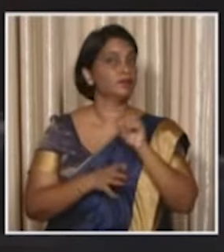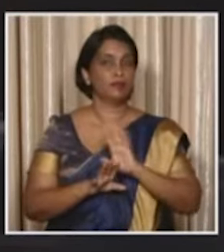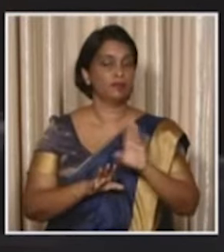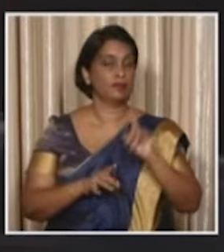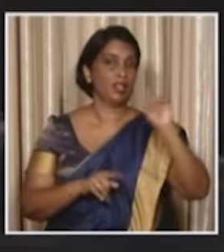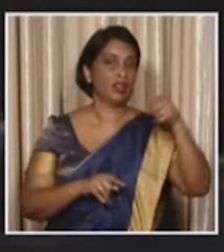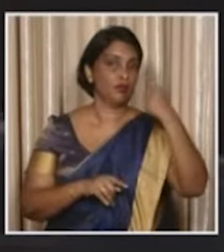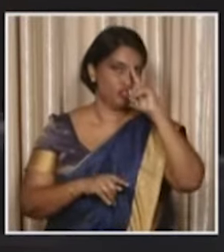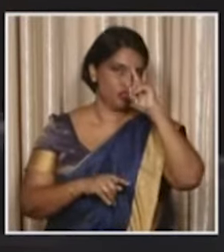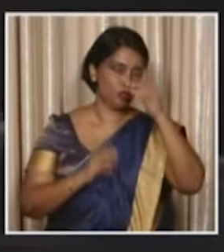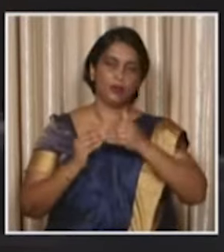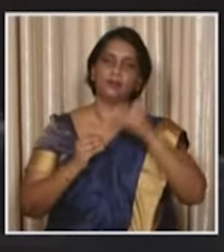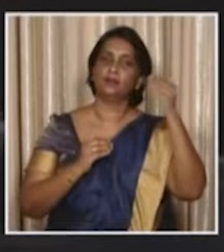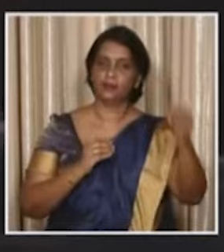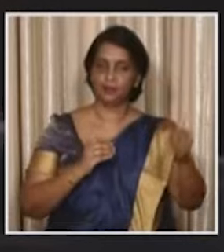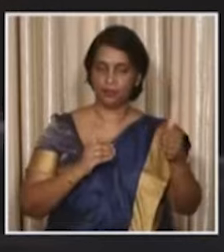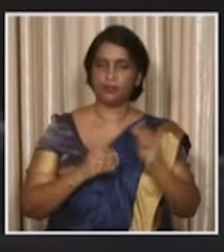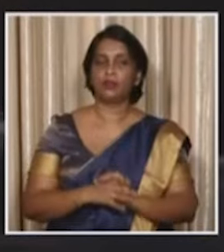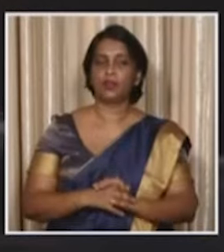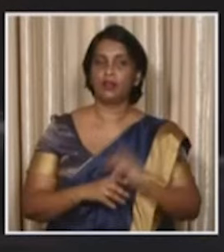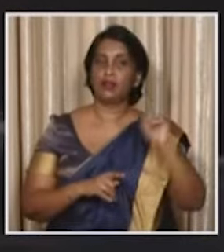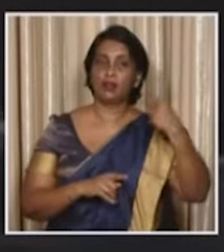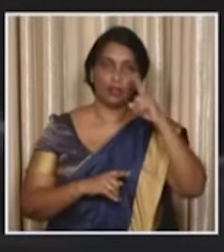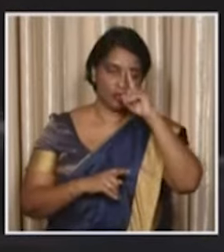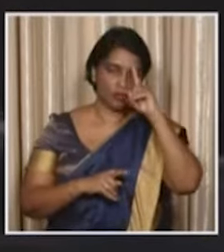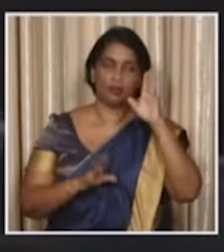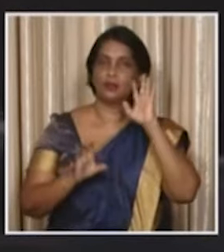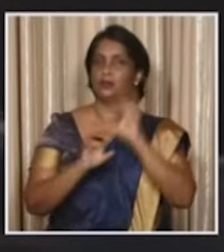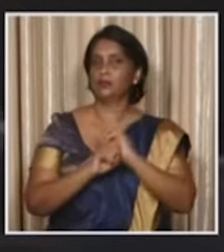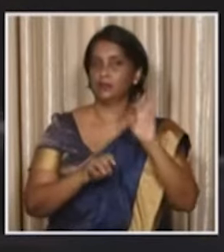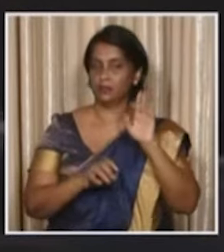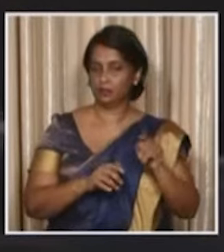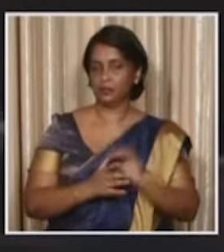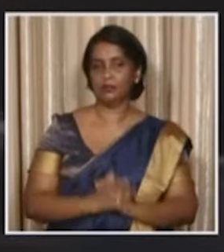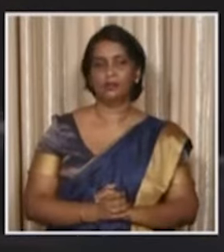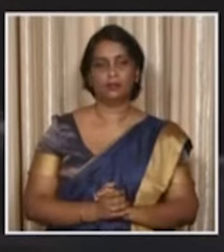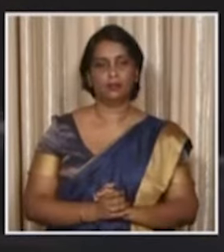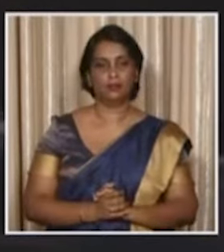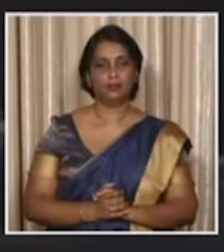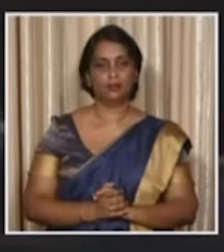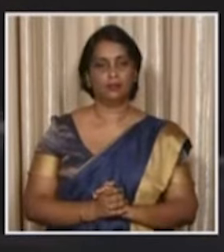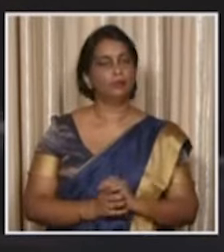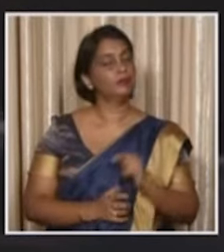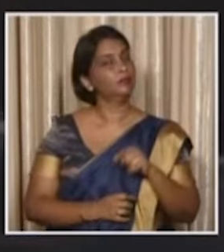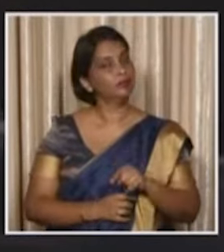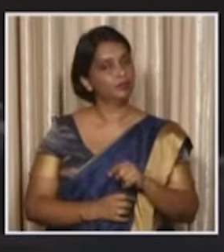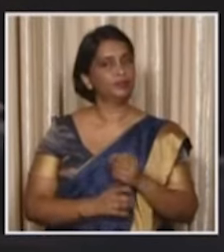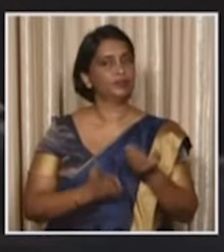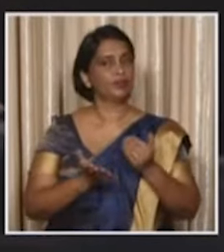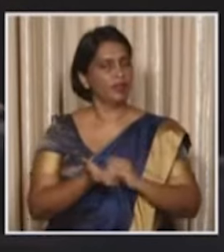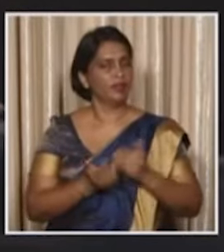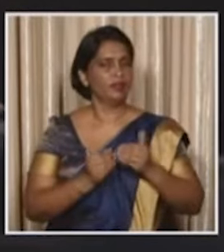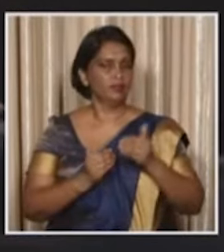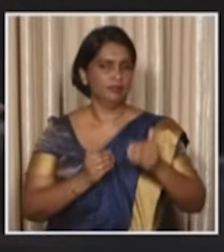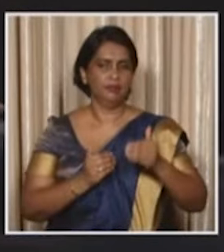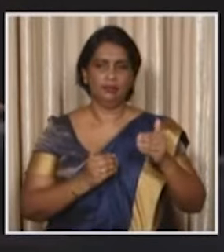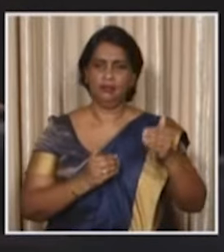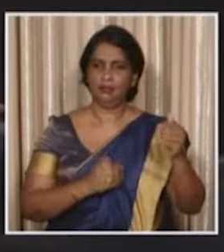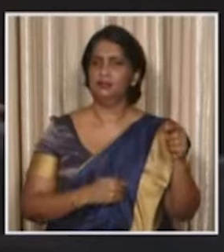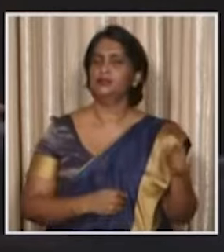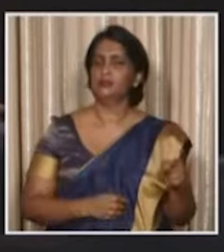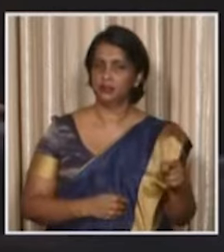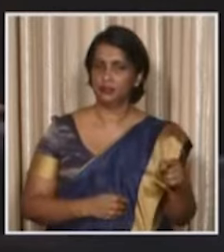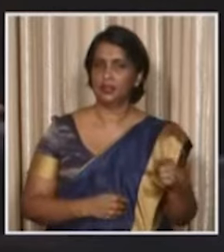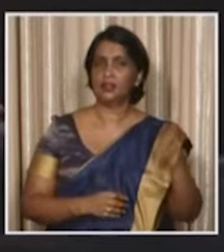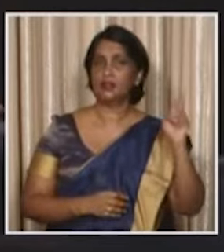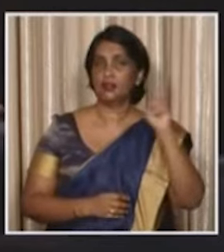ලබන සතියට තමයි තීන්දු කරන්නේ, ලබන සතිය තමයි ප්‍රකාශයට පත් කරන්නේ කියලා. ඉති මේක තවත් දිග්ගැස්සෙන්න දිග්ගැස්සෙන්න මේ